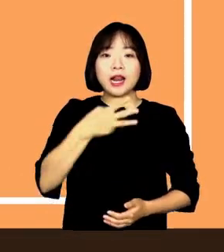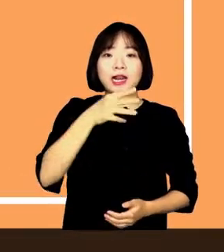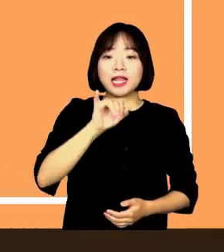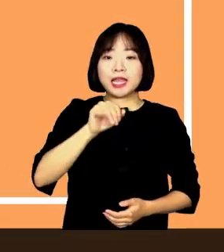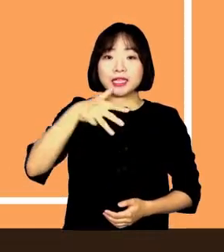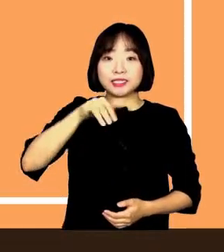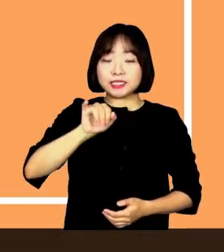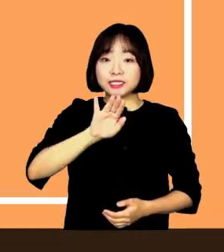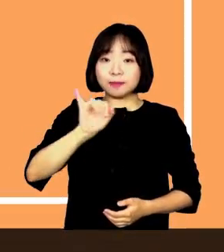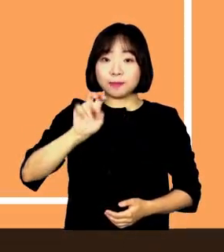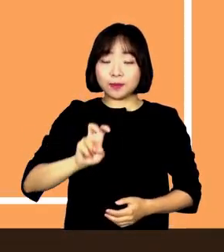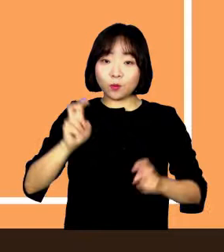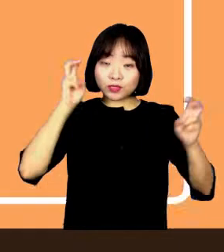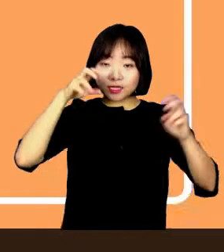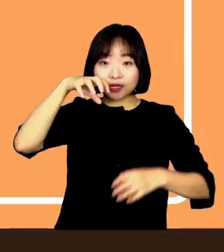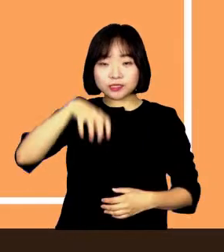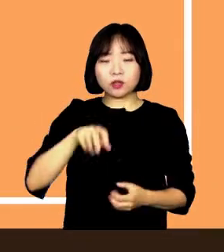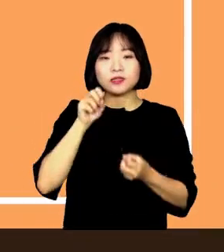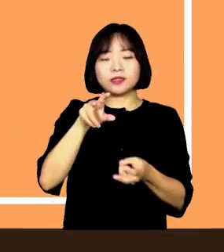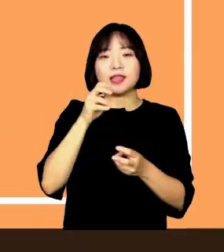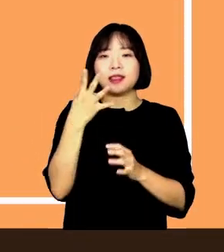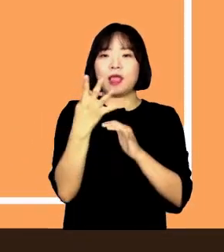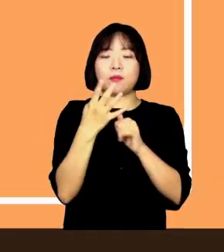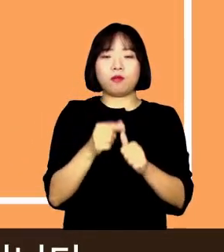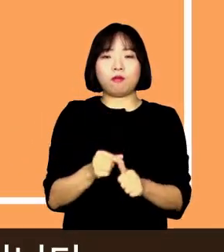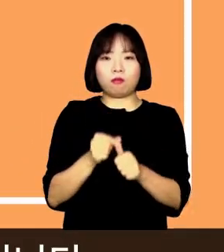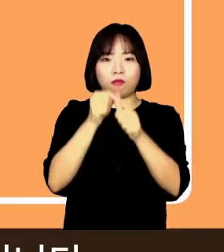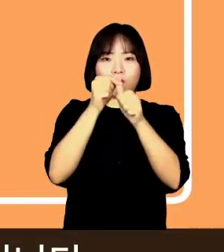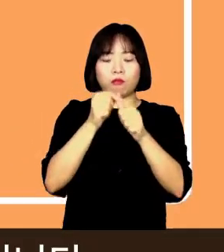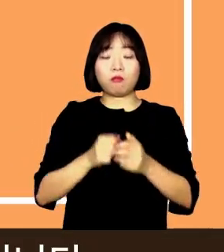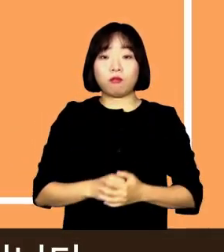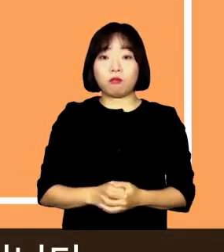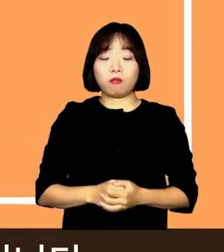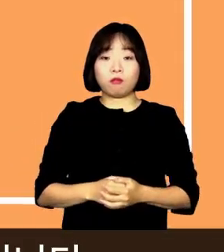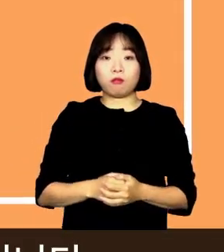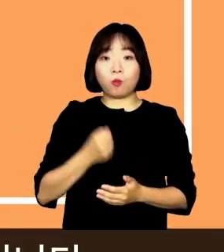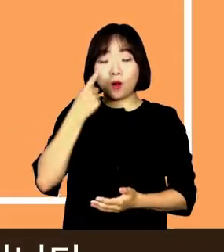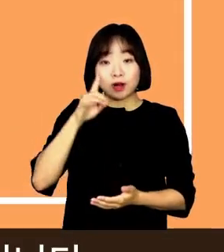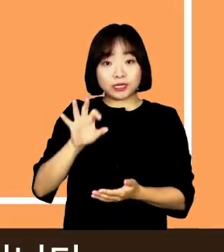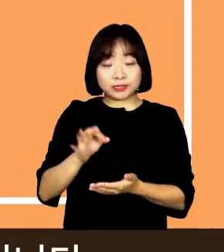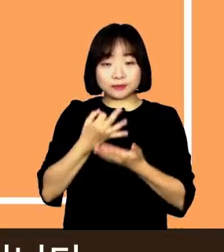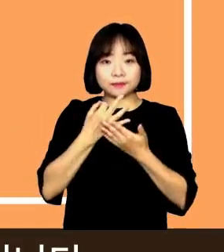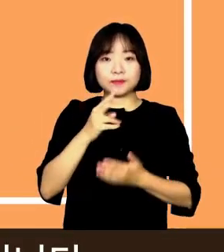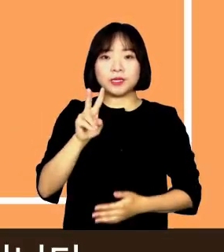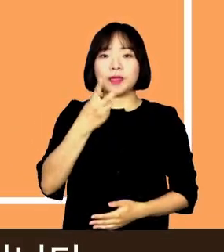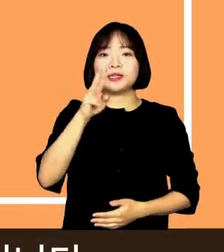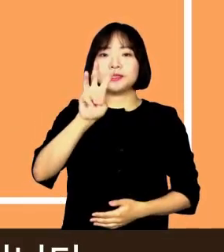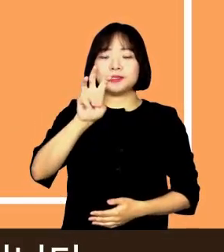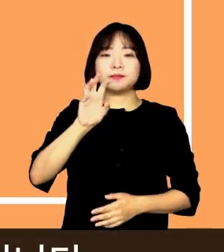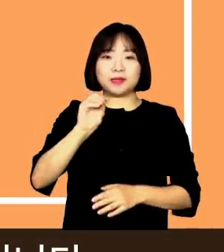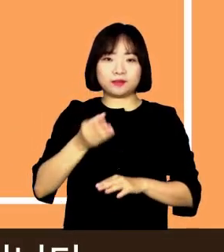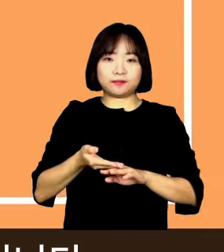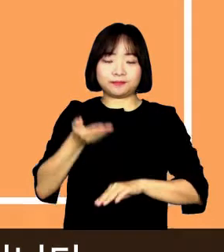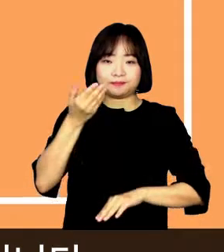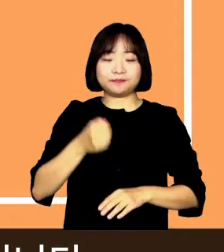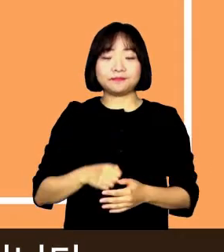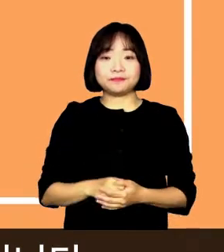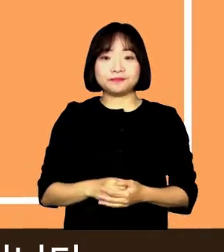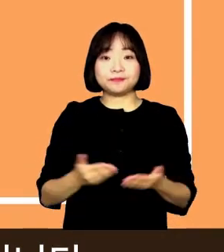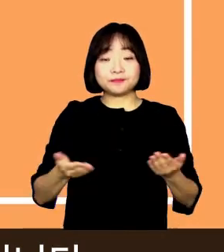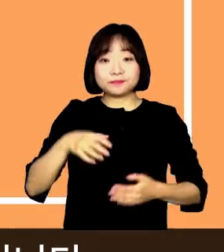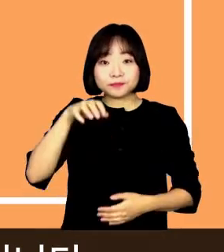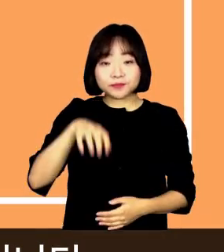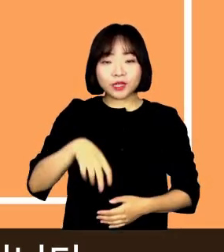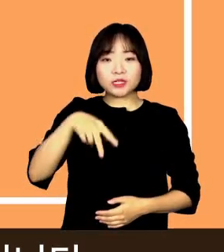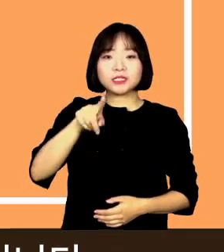리치빔에서 배송, 납품 운전원 4명을 모집합니다. 임금은 월급 230만원 이상이며 근무지는 천안시